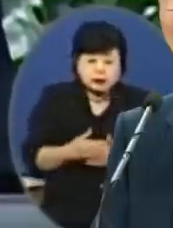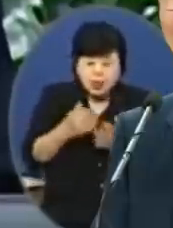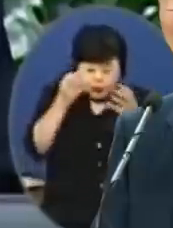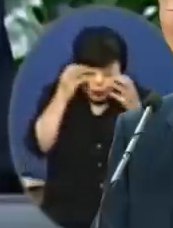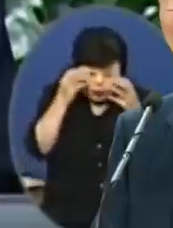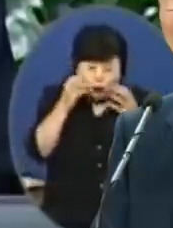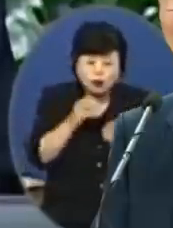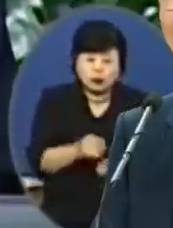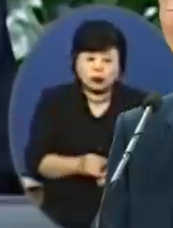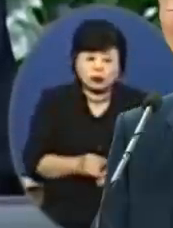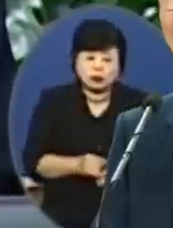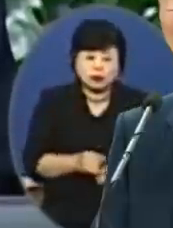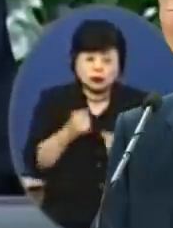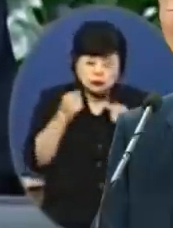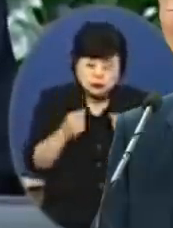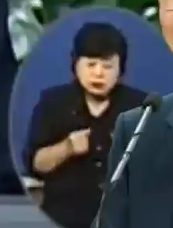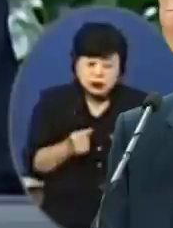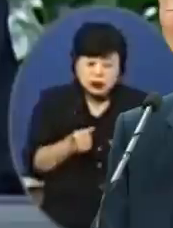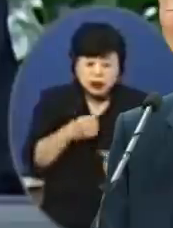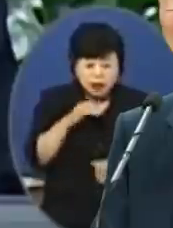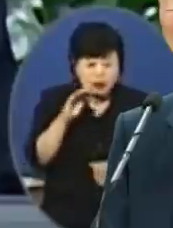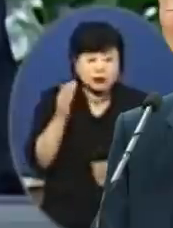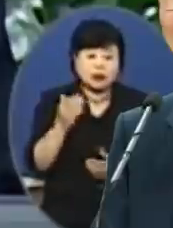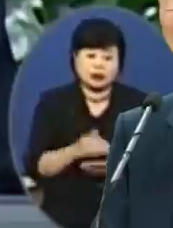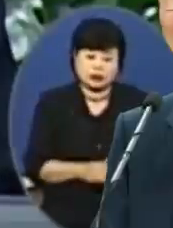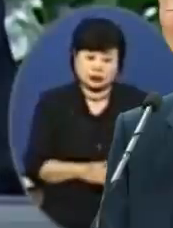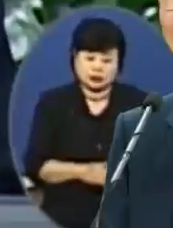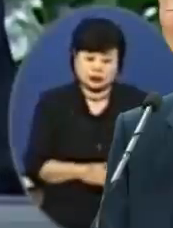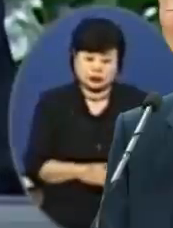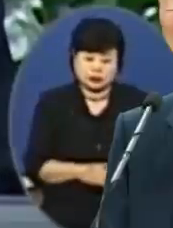속에 살다가 갈 수밖에 없는 것입니다.